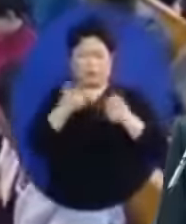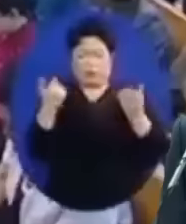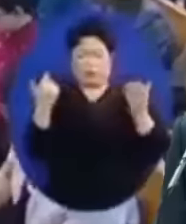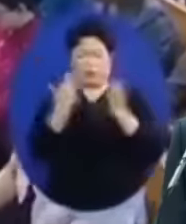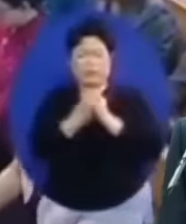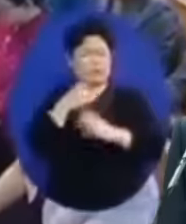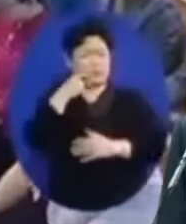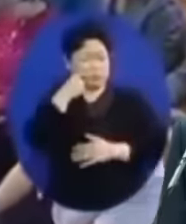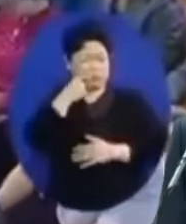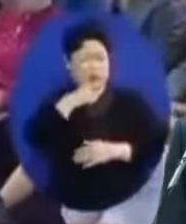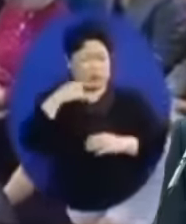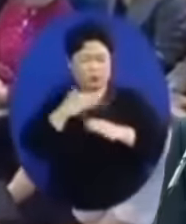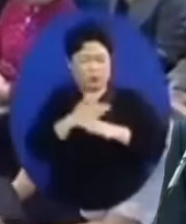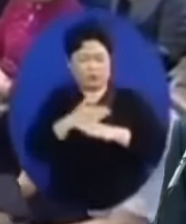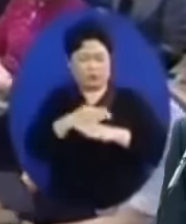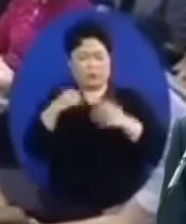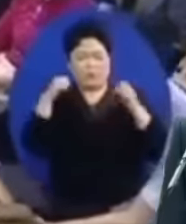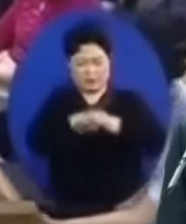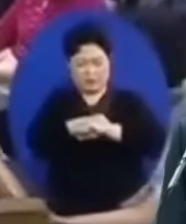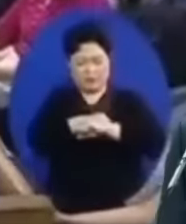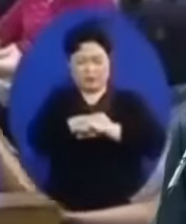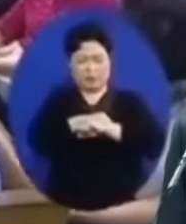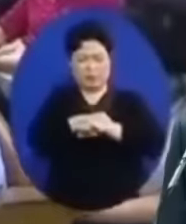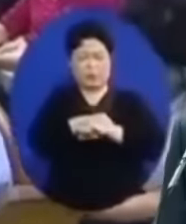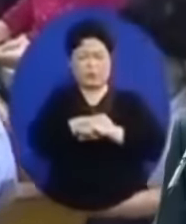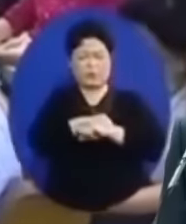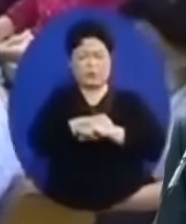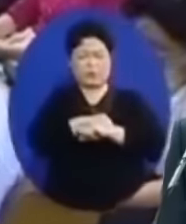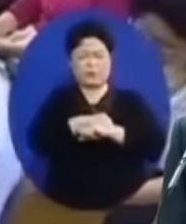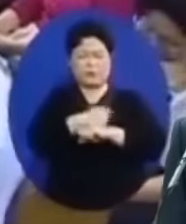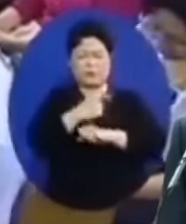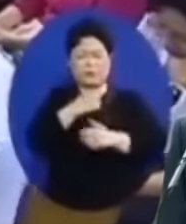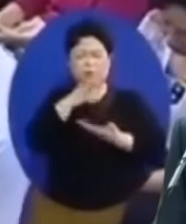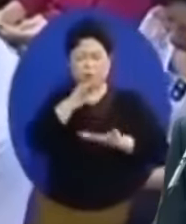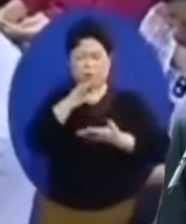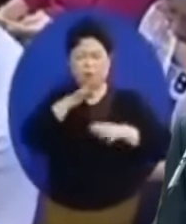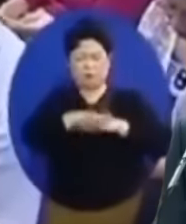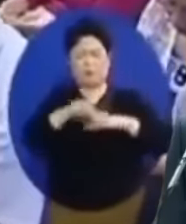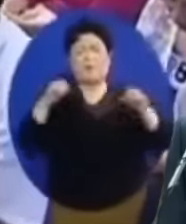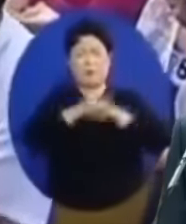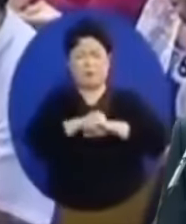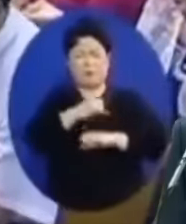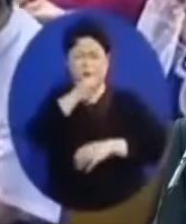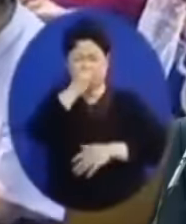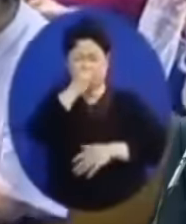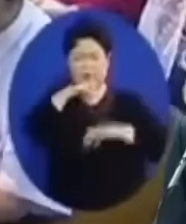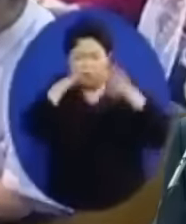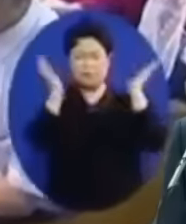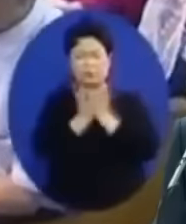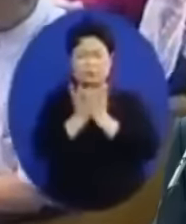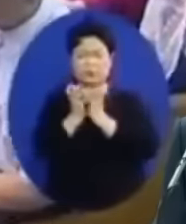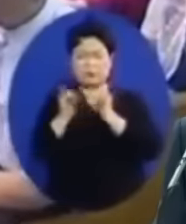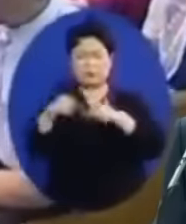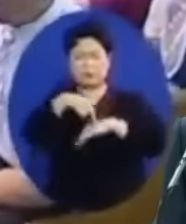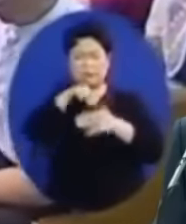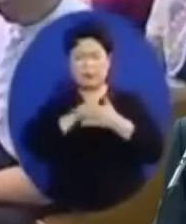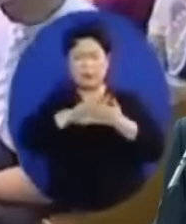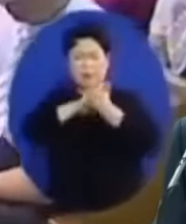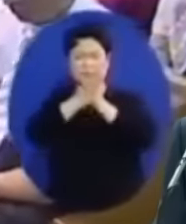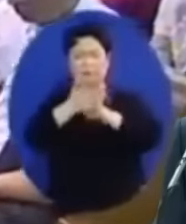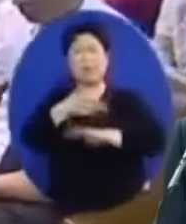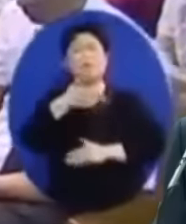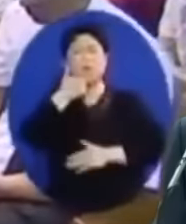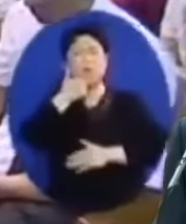공산주의도 불완전하여 망했고 자본주의도 망하고 있는 것입니다. 모두 다 사람의 마음이 변화되지